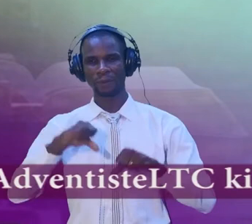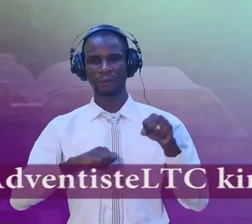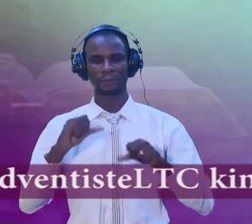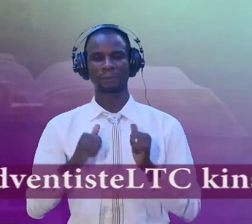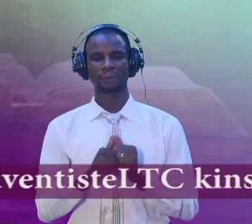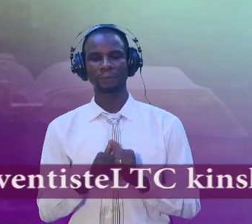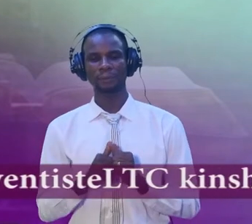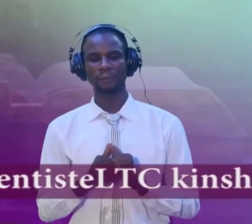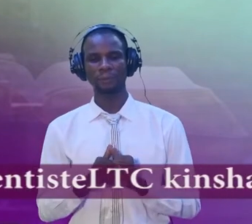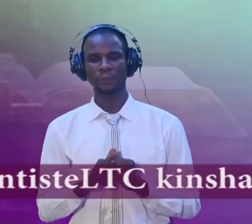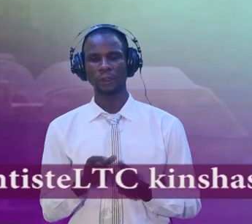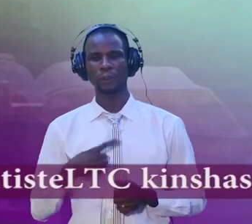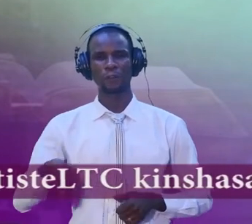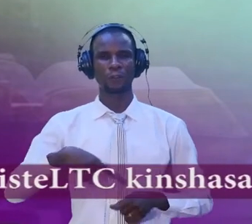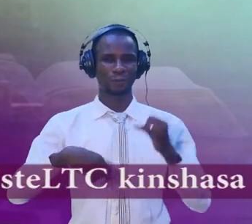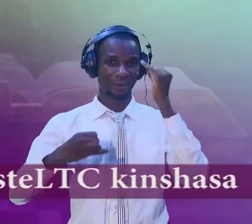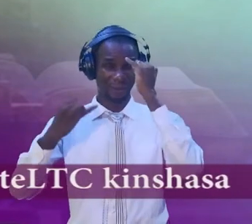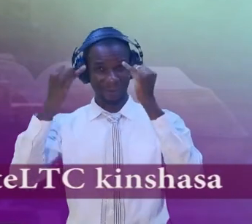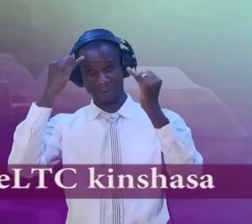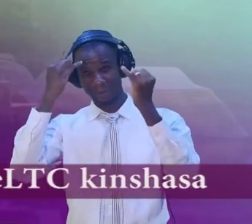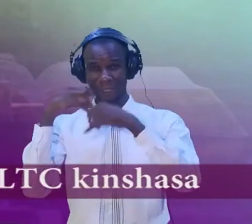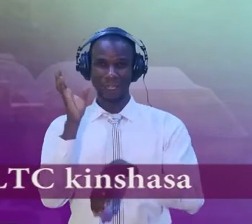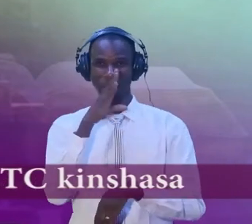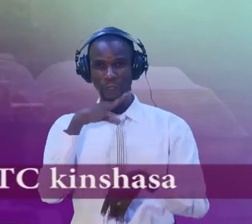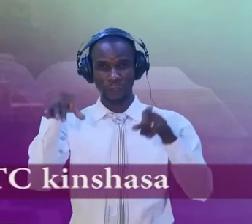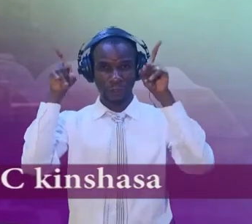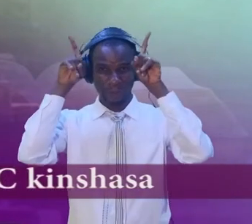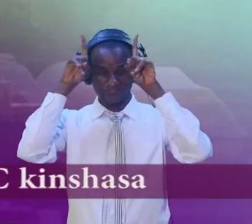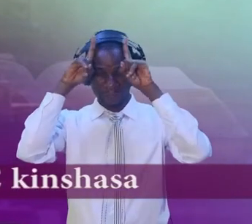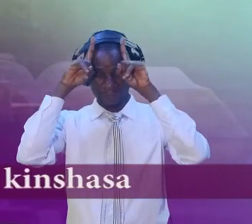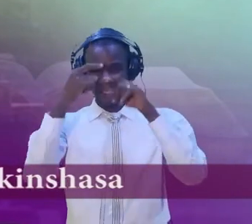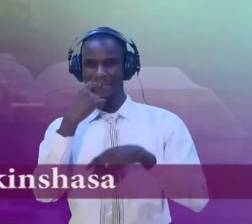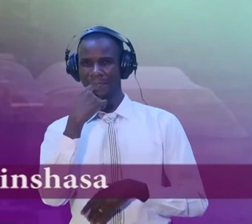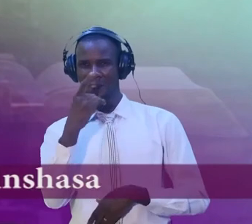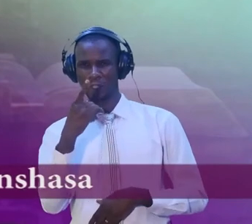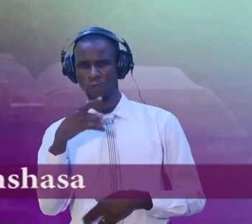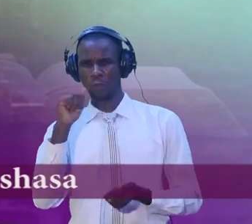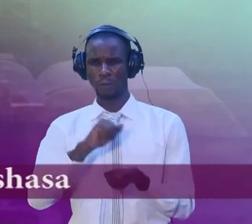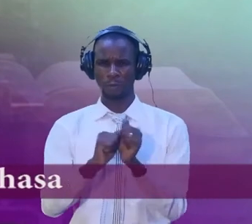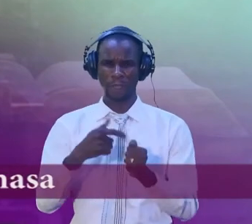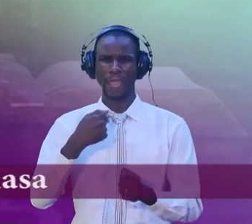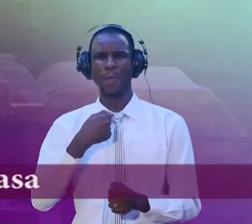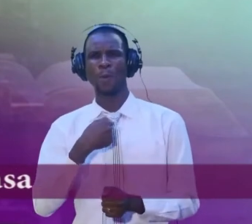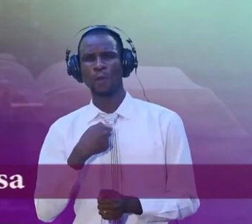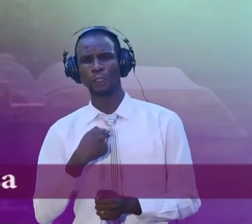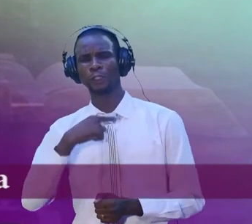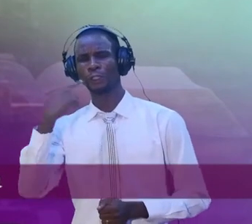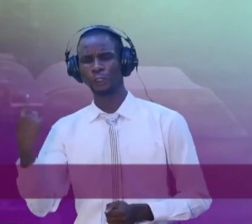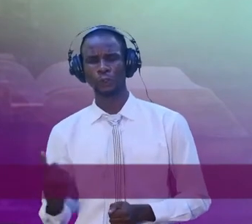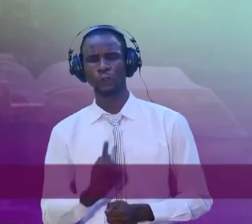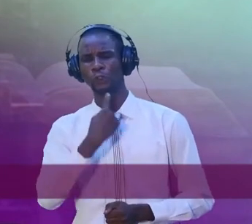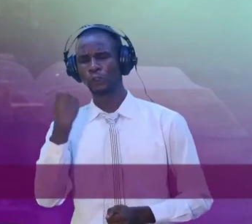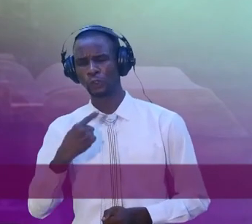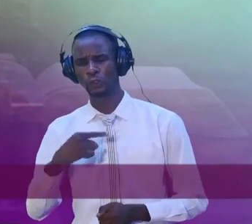ya kushinda, tumeshinda nguvu za uovu. Na tusiamini uongo wa shetani,